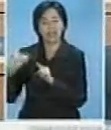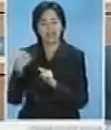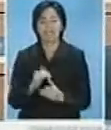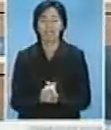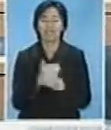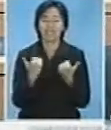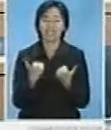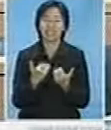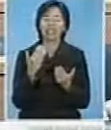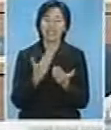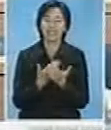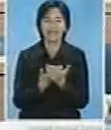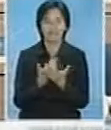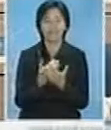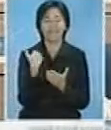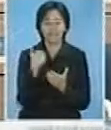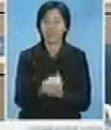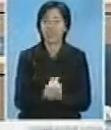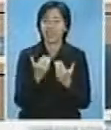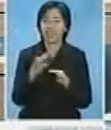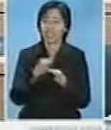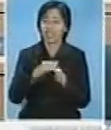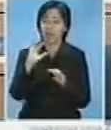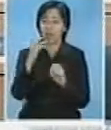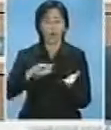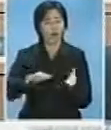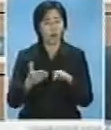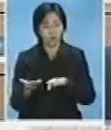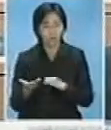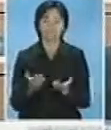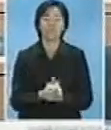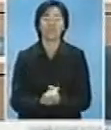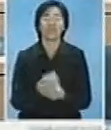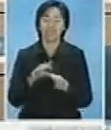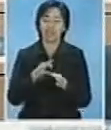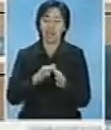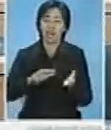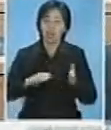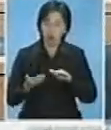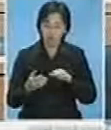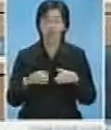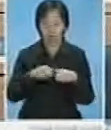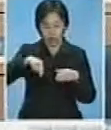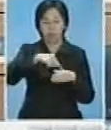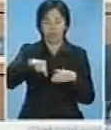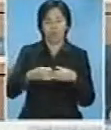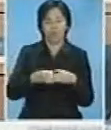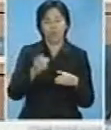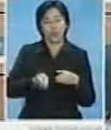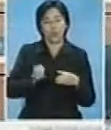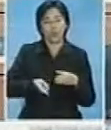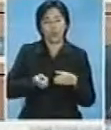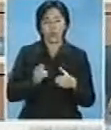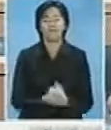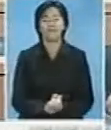ถสู้กับทุนสามานได้ถึงแม้ธนาคารโลกจะล่มถึงแม้ธนาคารจะล่มแต่กลุ่มยังอยู่ตรงนี้ยังอยู่สามารถที่จะ